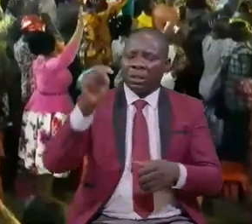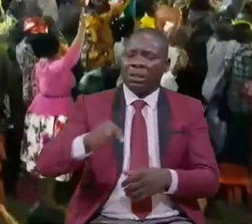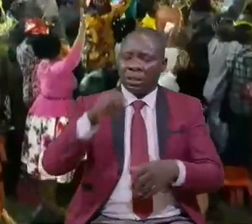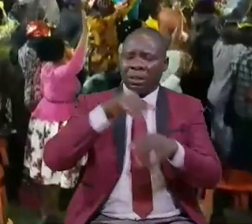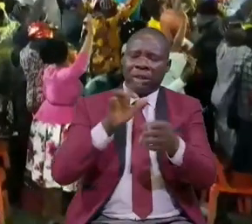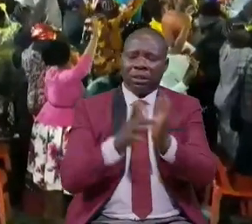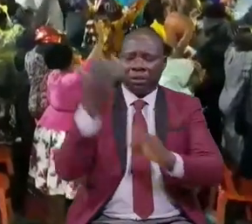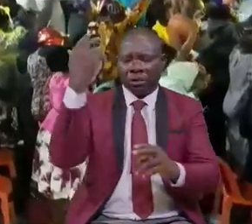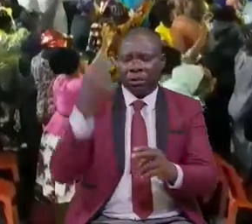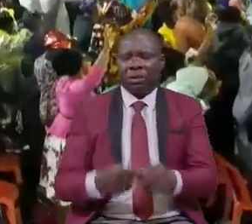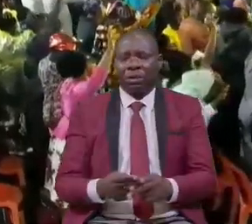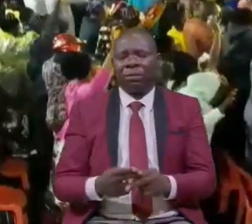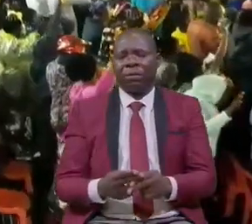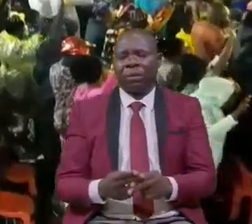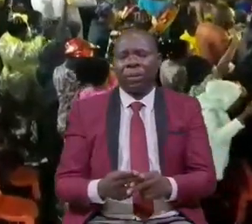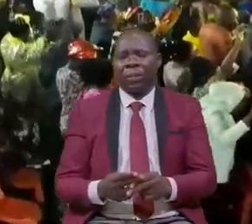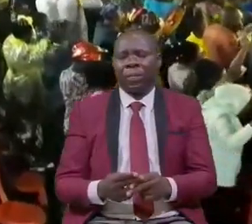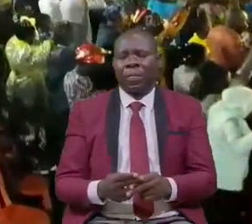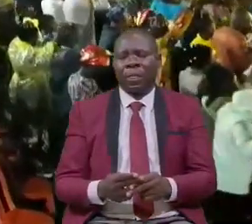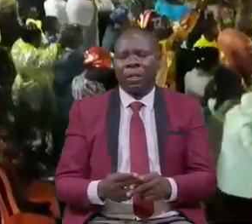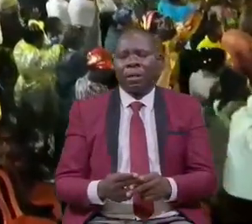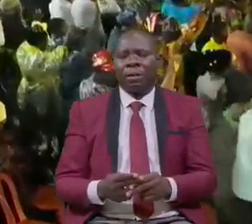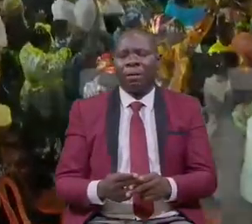de Jésus.